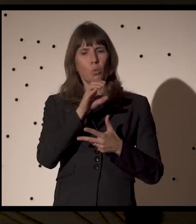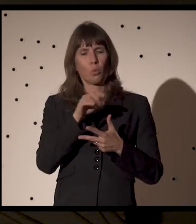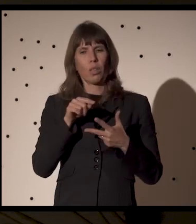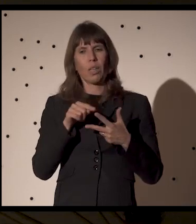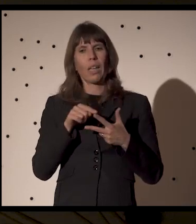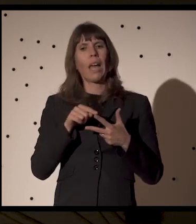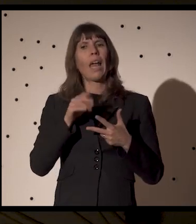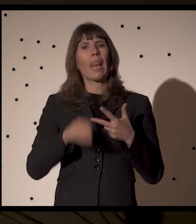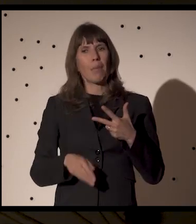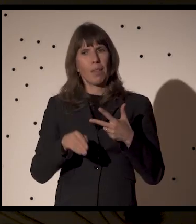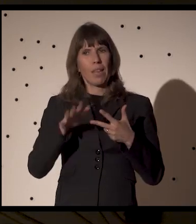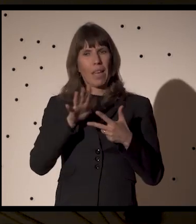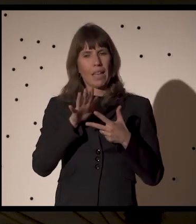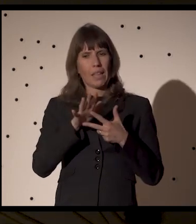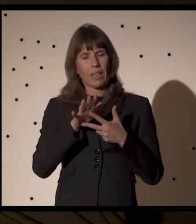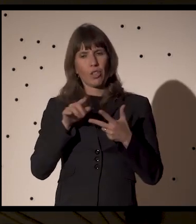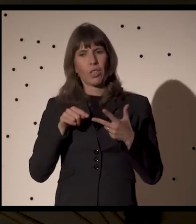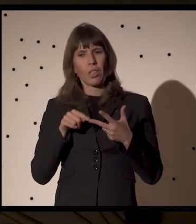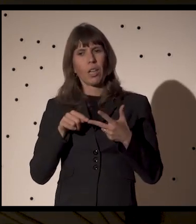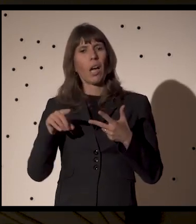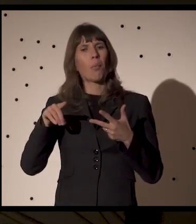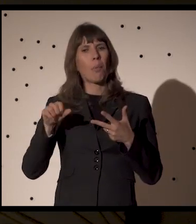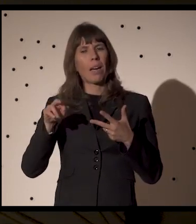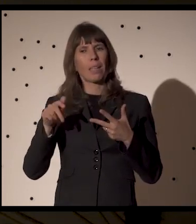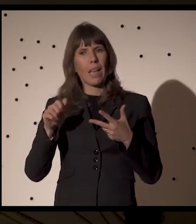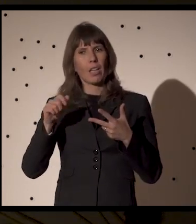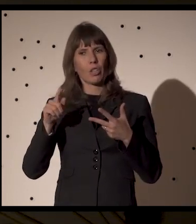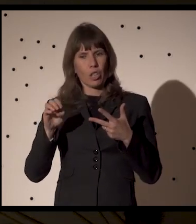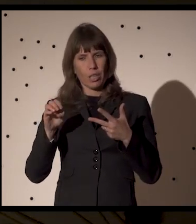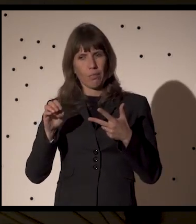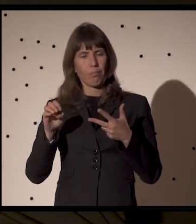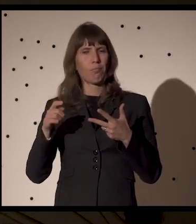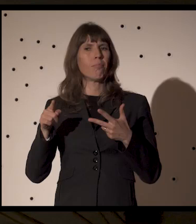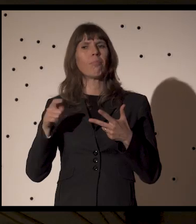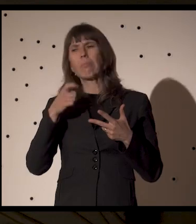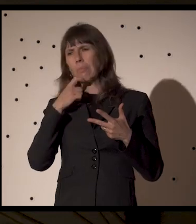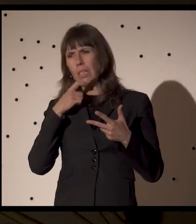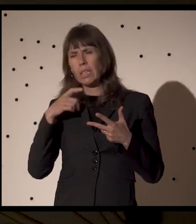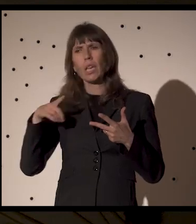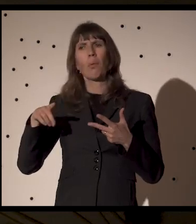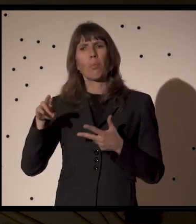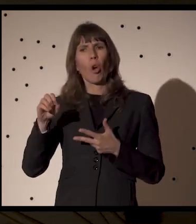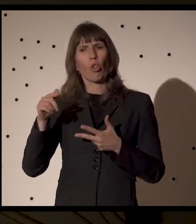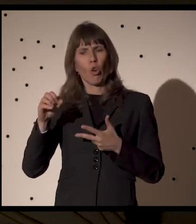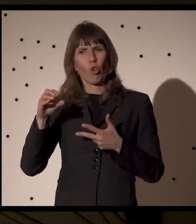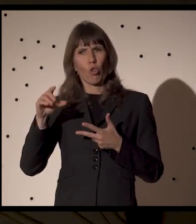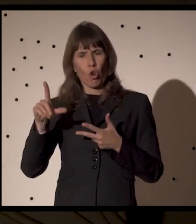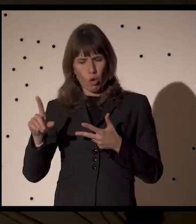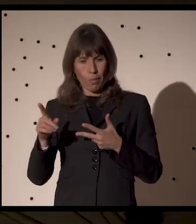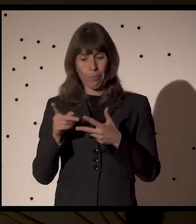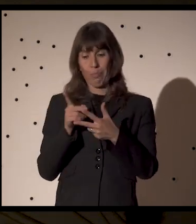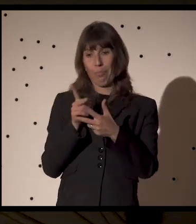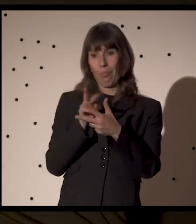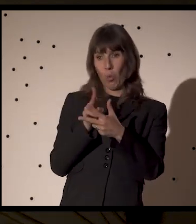Davide Carnevali e paesaggi partagie dei Rimini protocol Bucoliche limited edition